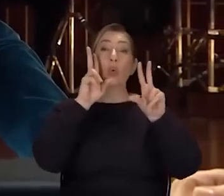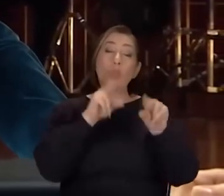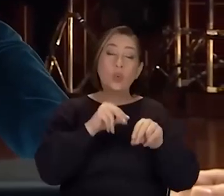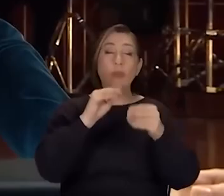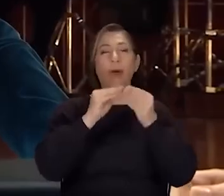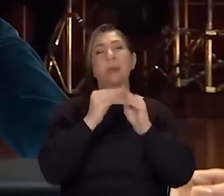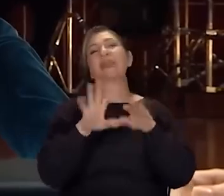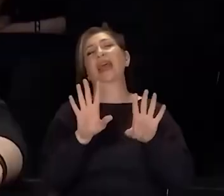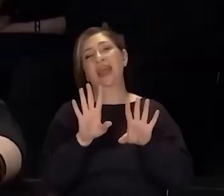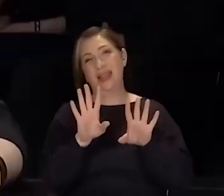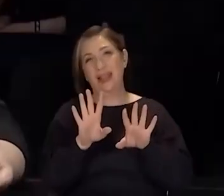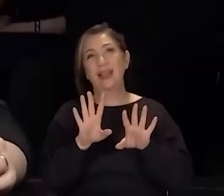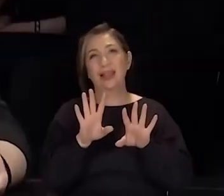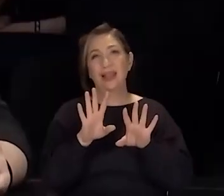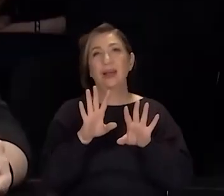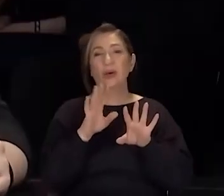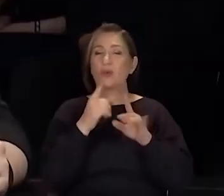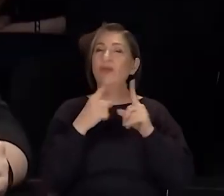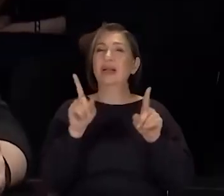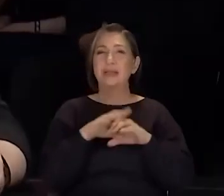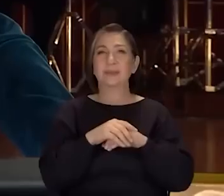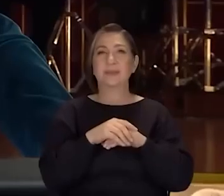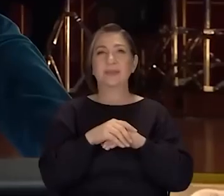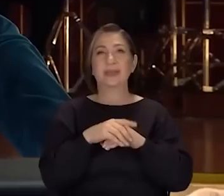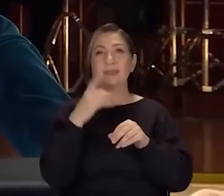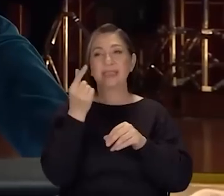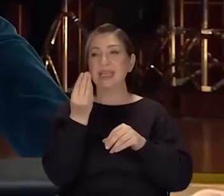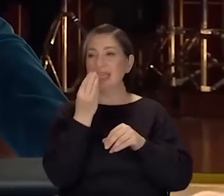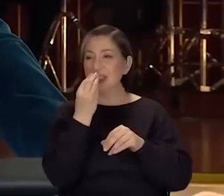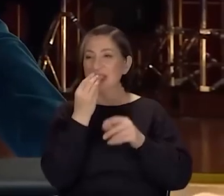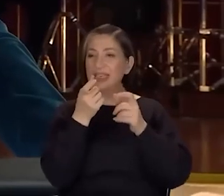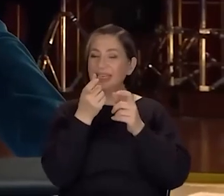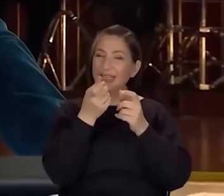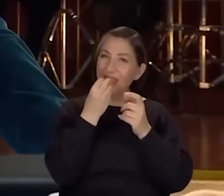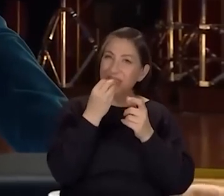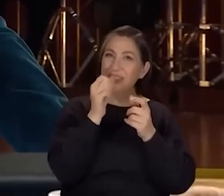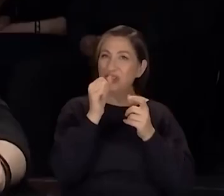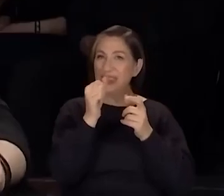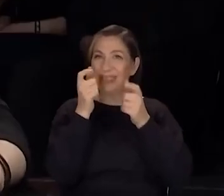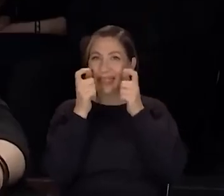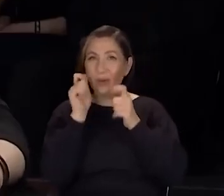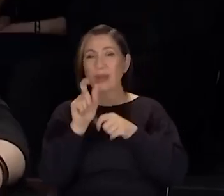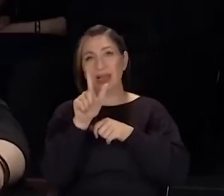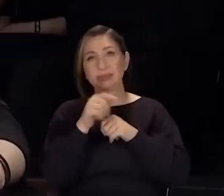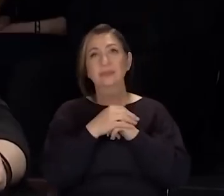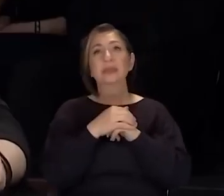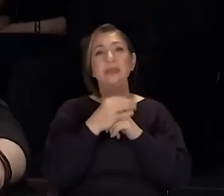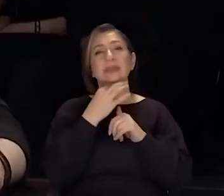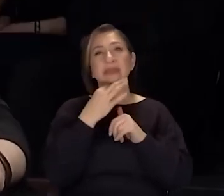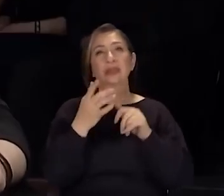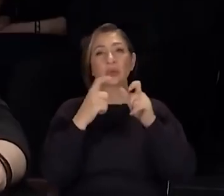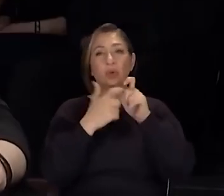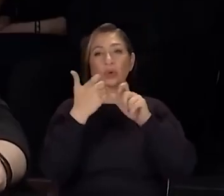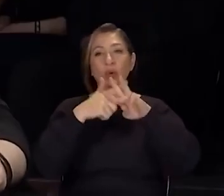değil. Değil, uyku apnesi dikkat edilmesi varsa gereken bir şey. Biraz yiyeceğe içeceğe dikkat etmek ediyorum, lazım. Ediyorum. Sağ olsun